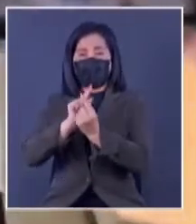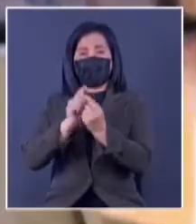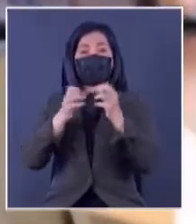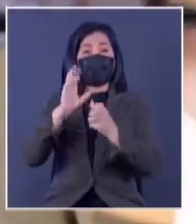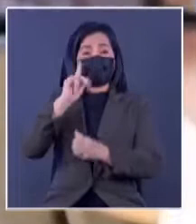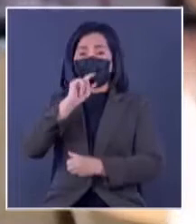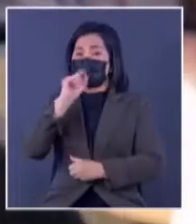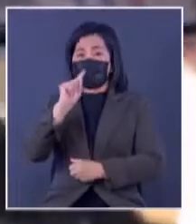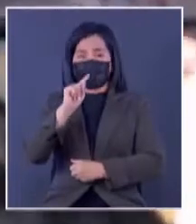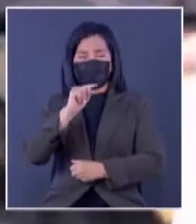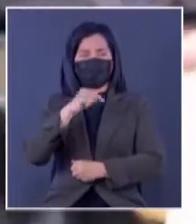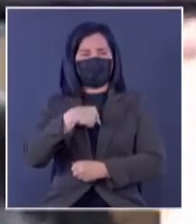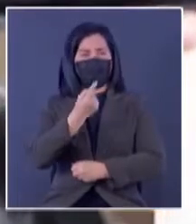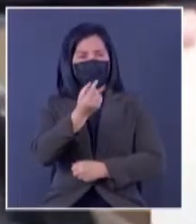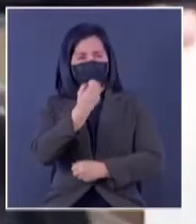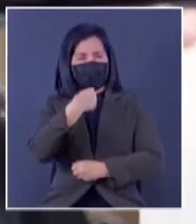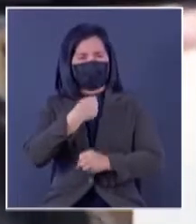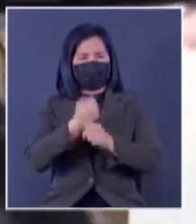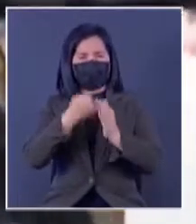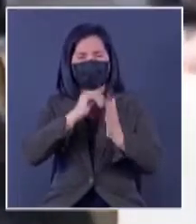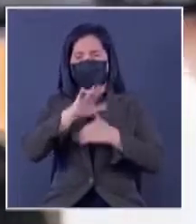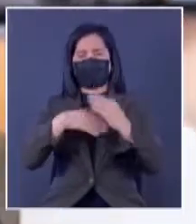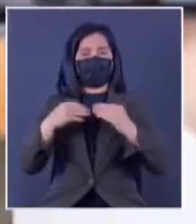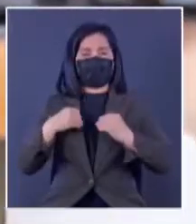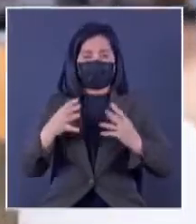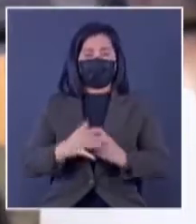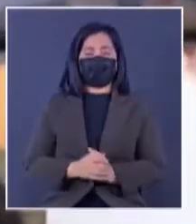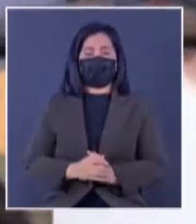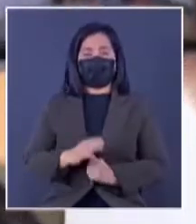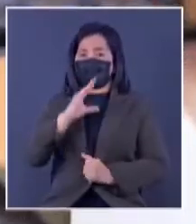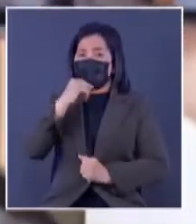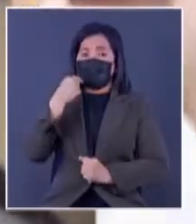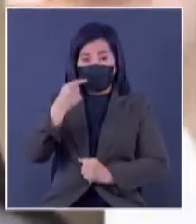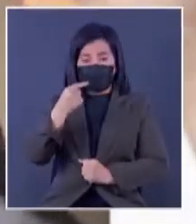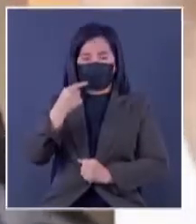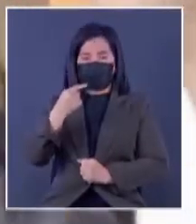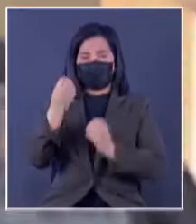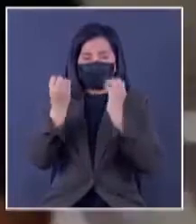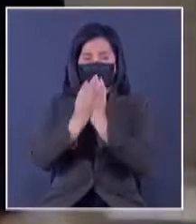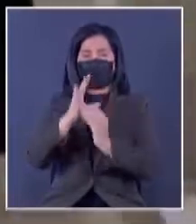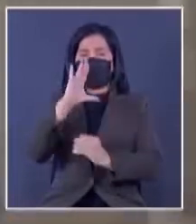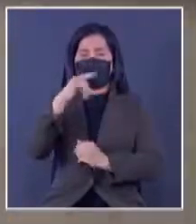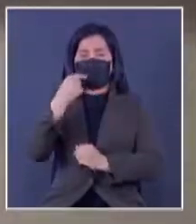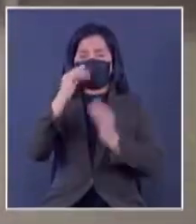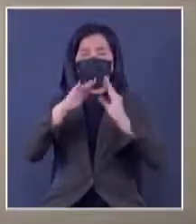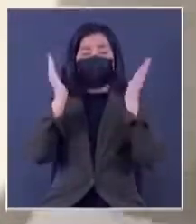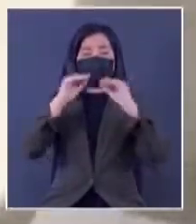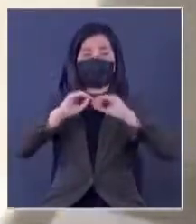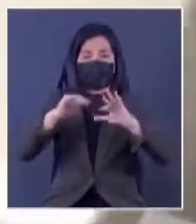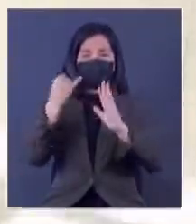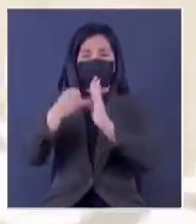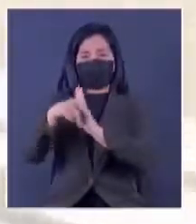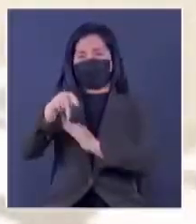ได้ให้การปฏิเสธทุกข้อกล่าวหาคือหมิ่นประมาทหมิ่นประมาทโดยการโฆษณาและความผิดเกี่ยวกับพรบคอมพิวเตอร์